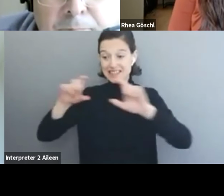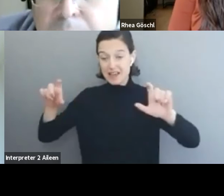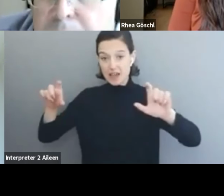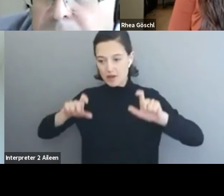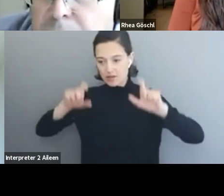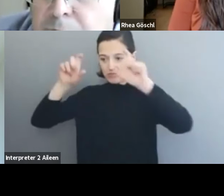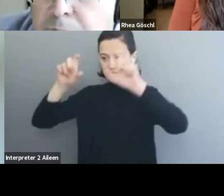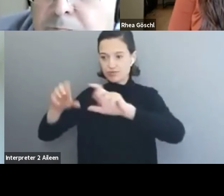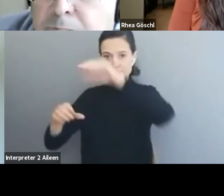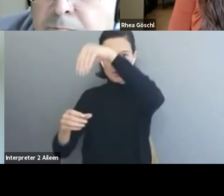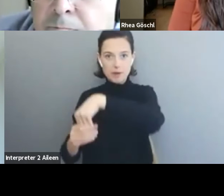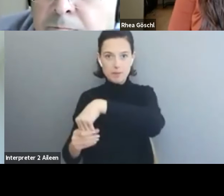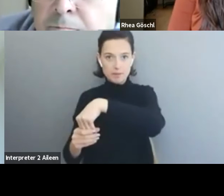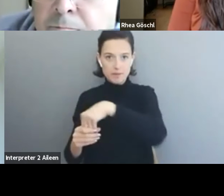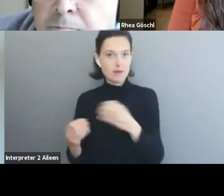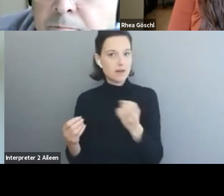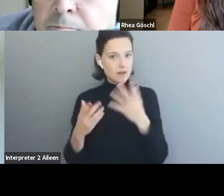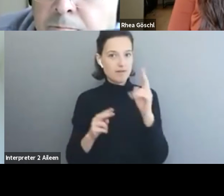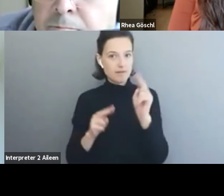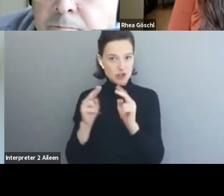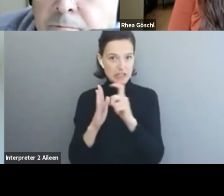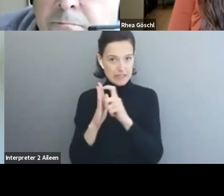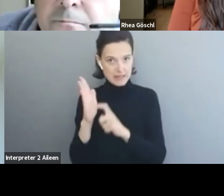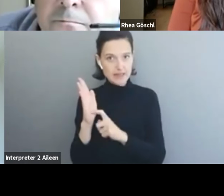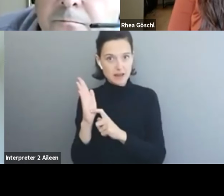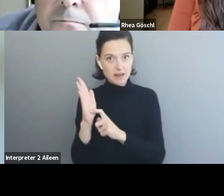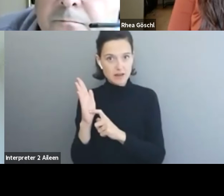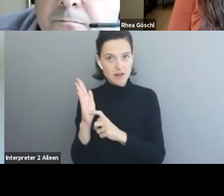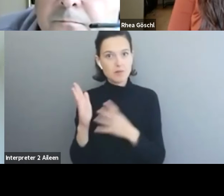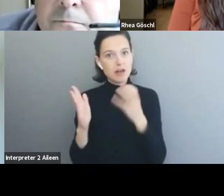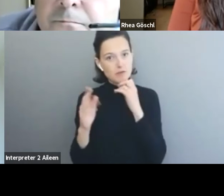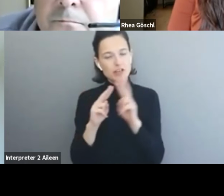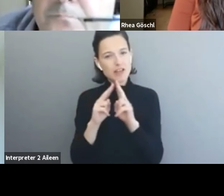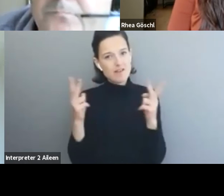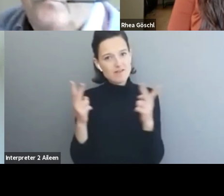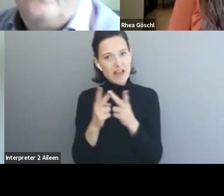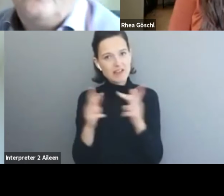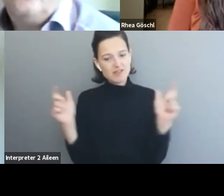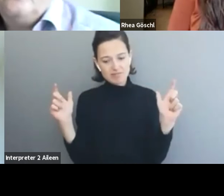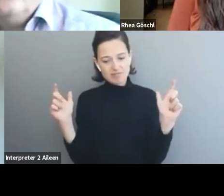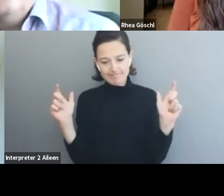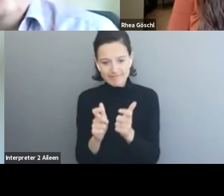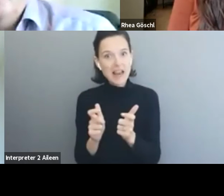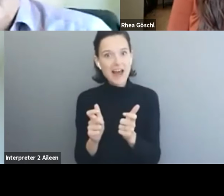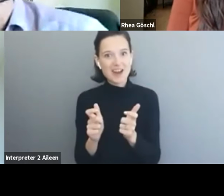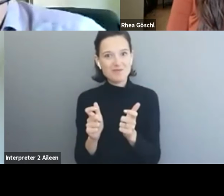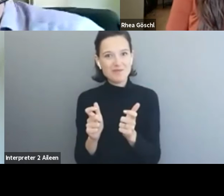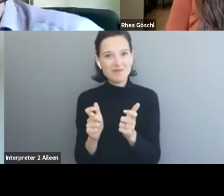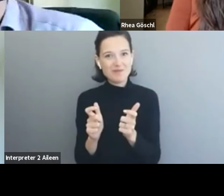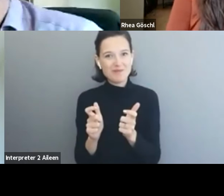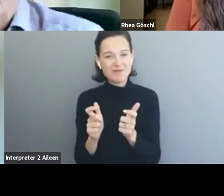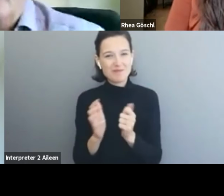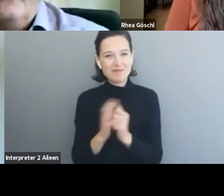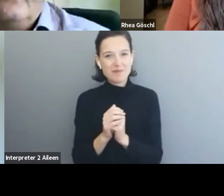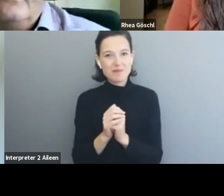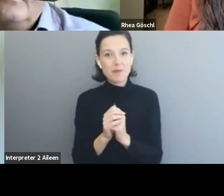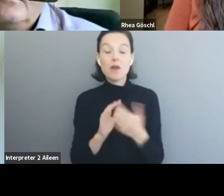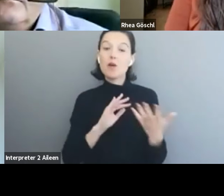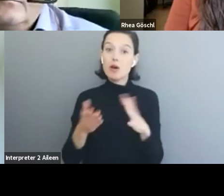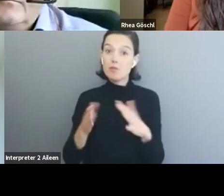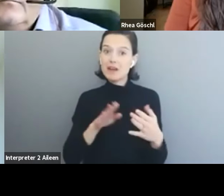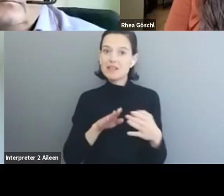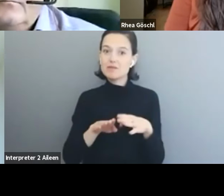verschiedenen Kriterien und ich möchte, dass die Welt ein bisschen kleiner wird. Und manchmal ist es so, dass wir einen Schritt zurückgehen,